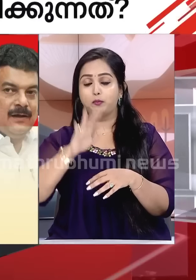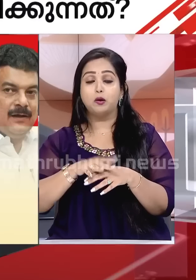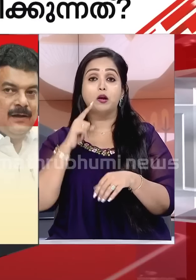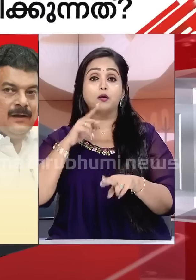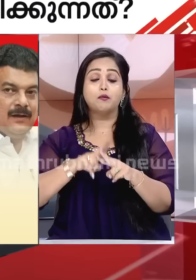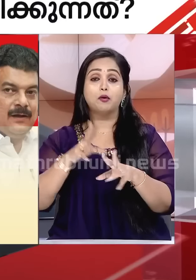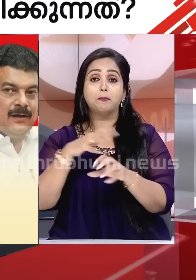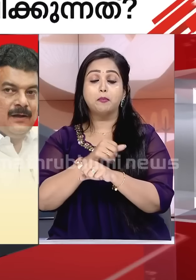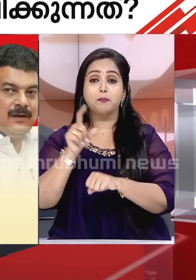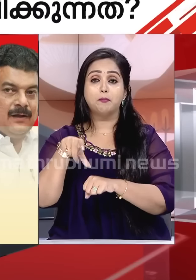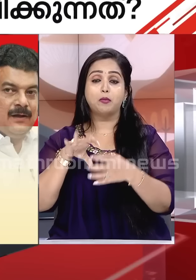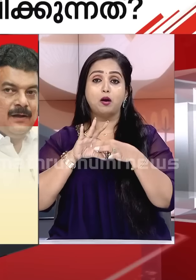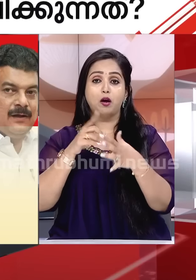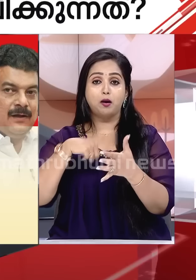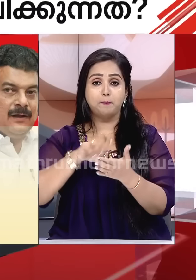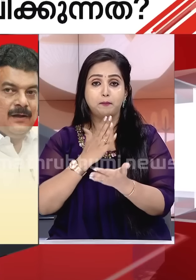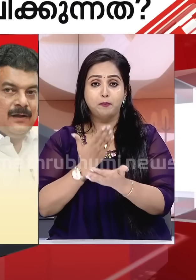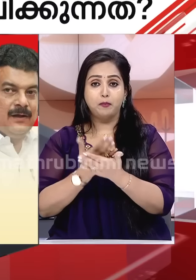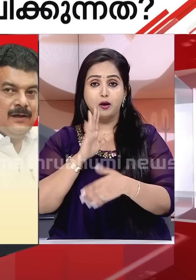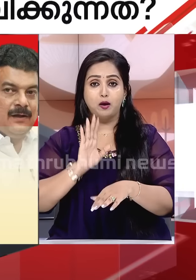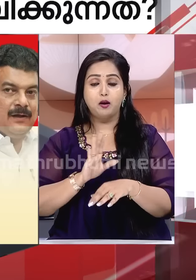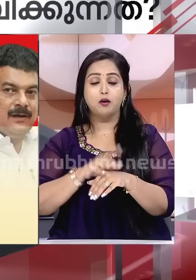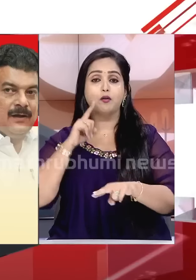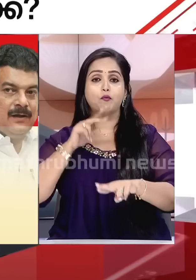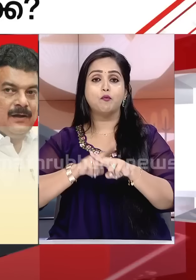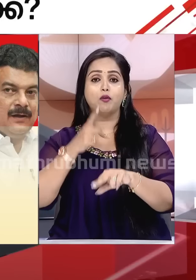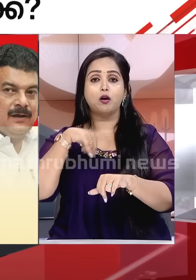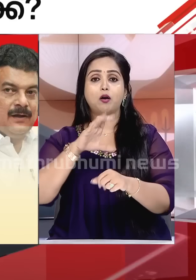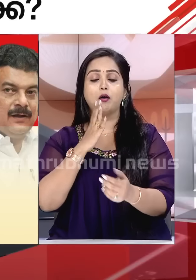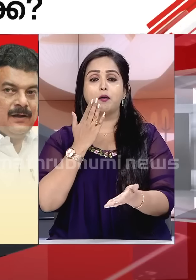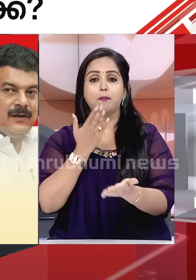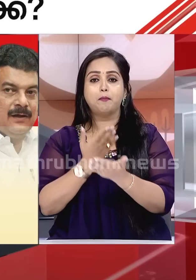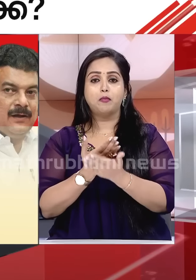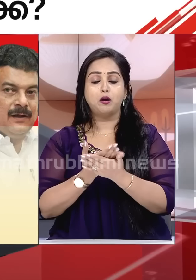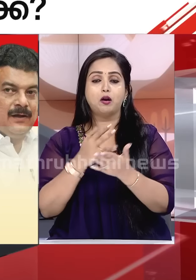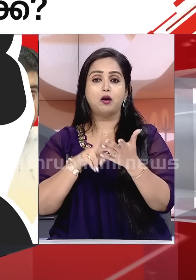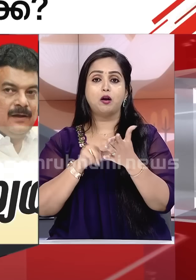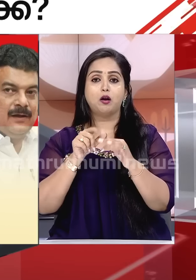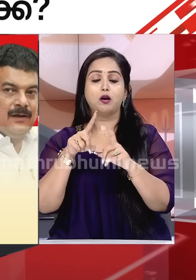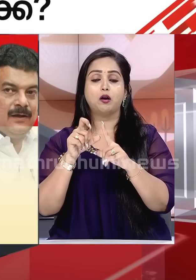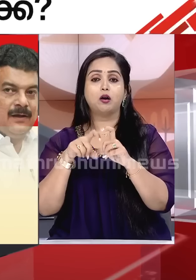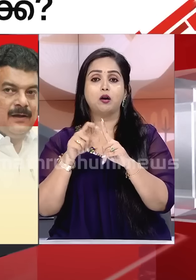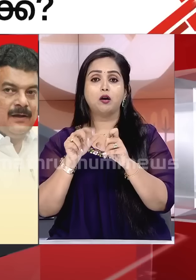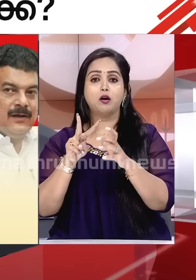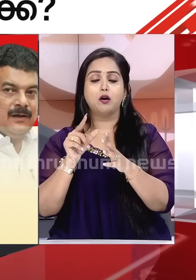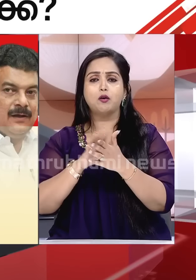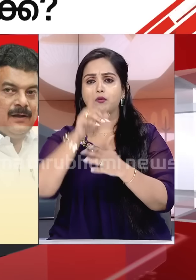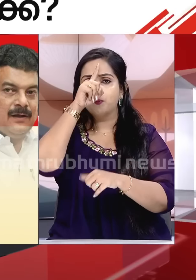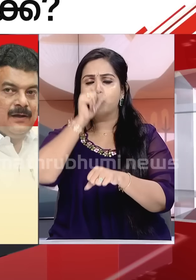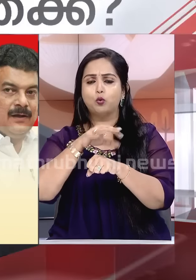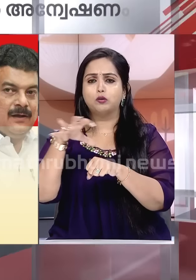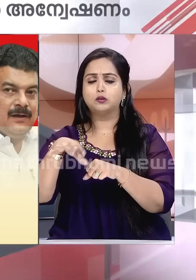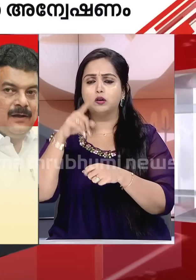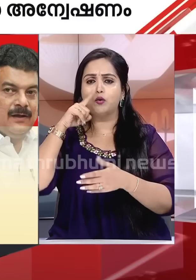ആ ആളിനെതിരായിട്ട് കേസെടുത്തിട്ടുണ്ടോ? ആ കേസെടുത്തിട്ടുണ്ടെങ്കിൽ നടക്കാവ് പോലീസ് സ്റ്റേഷനിൽ അദ്ദേഹത്തിൻ്റെ ഭാര്യ പരാതിപ്പെട്ടു. പിറ്റേ ദിവസം